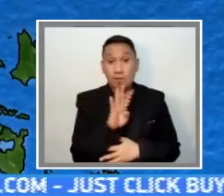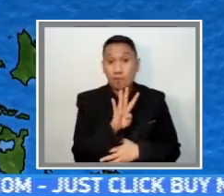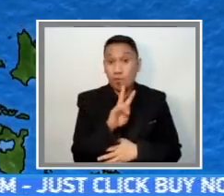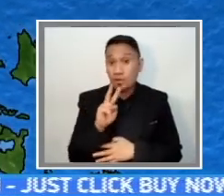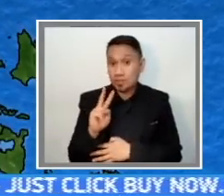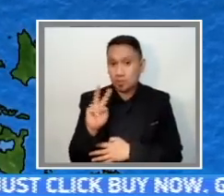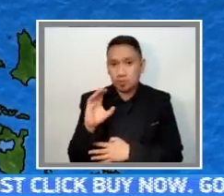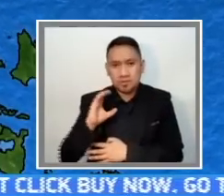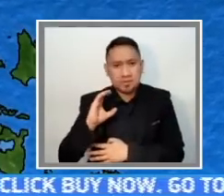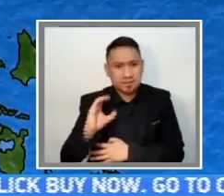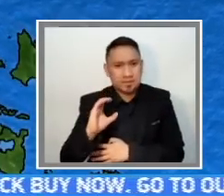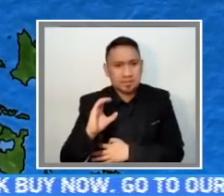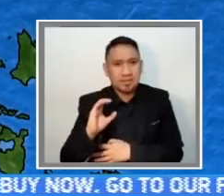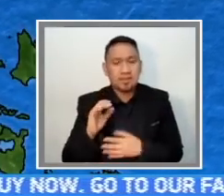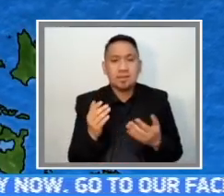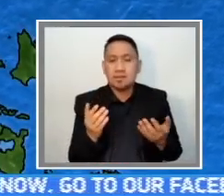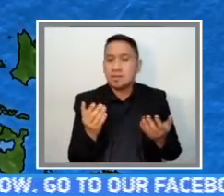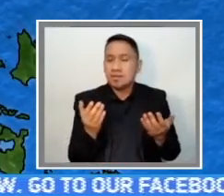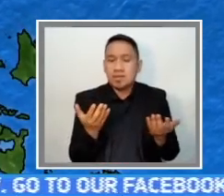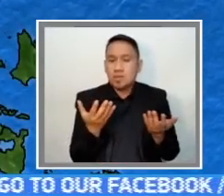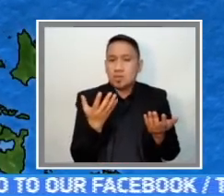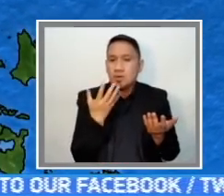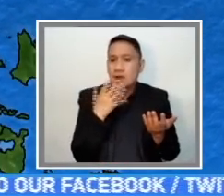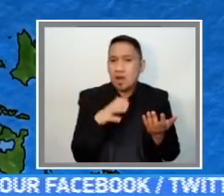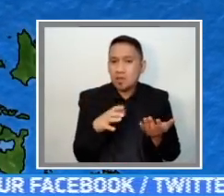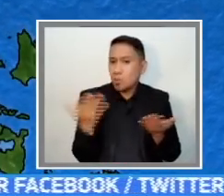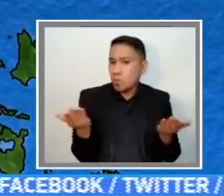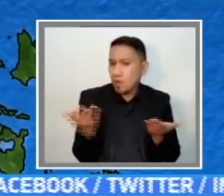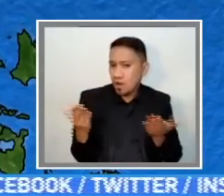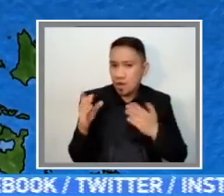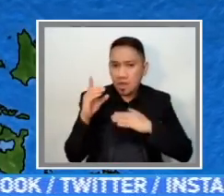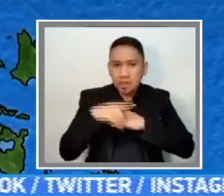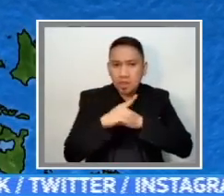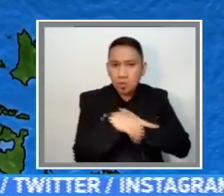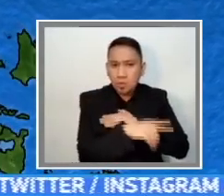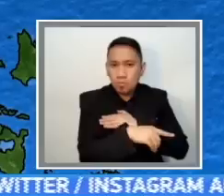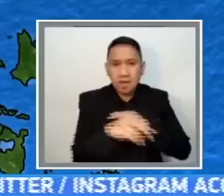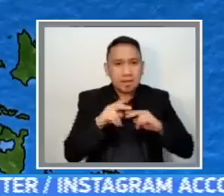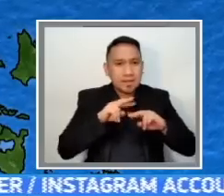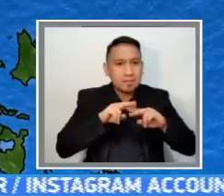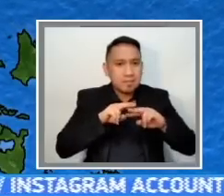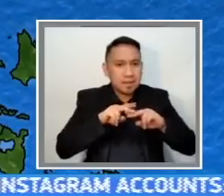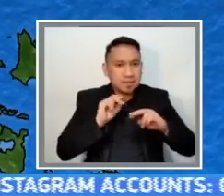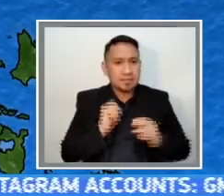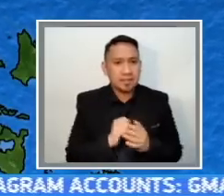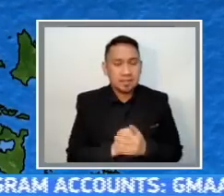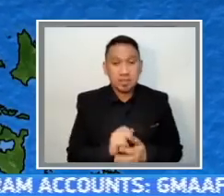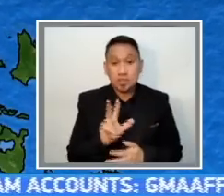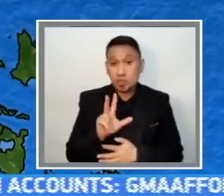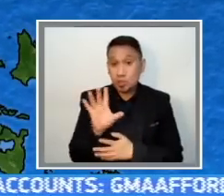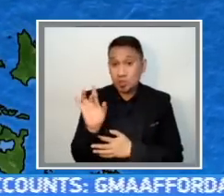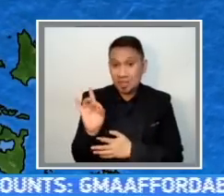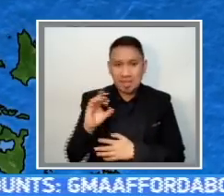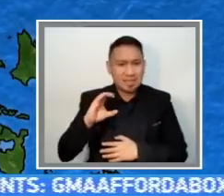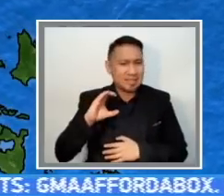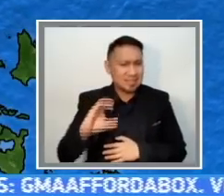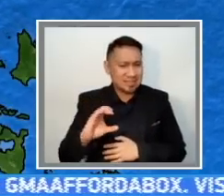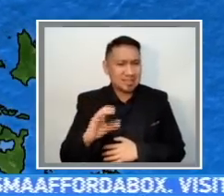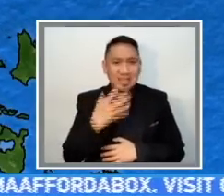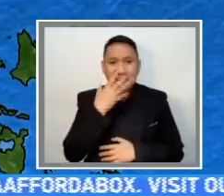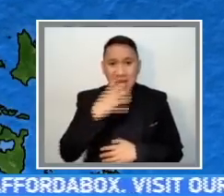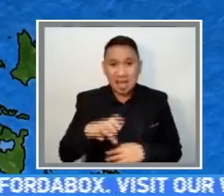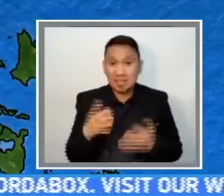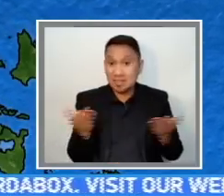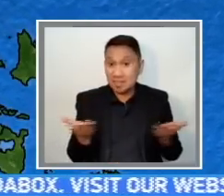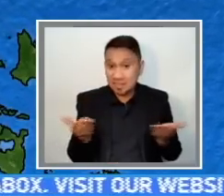Celsius ang init factor o heat index sa Dagupan City, Pangasinan. Hanggang 38 degrees Celsius naman ang init factor dito sa Metro